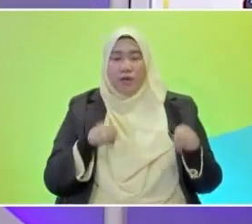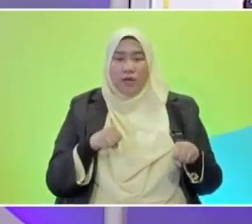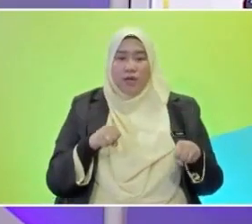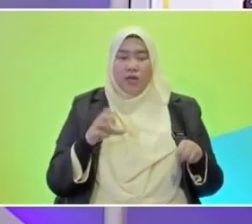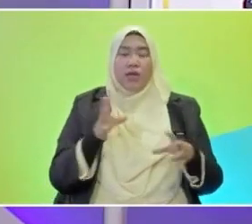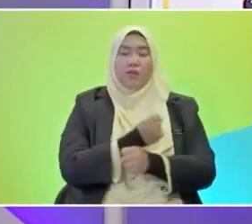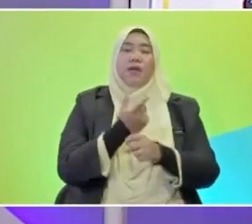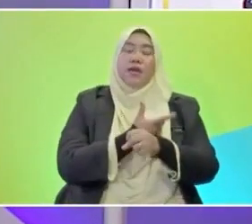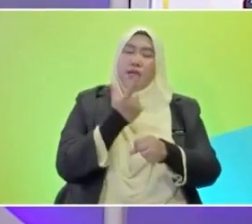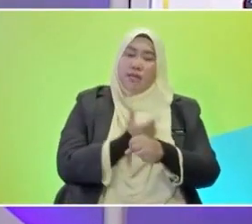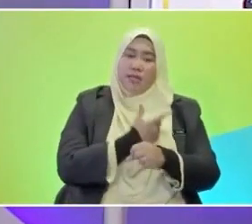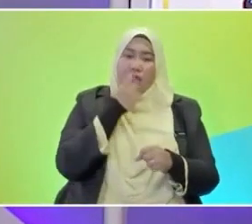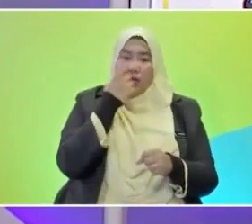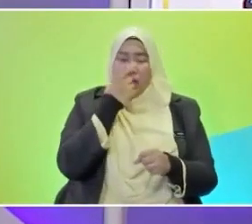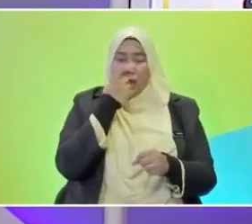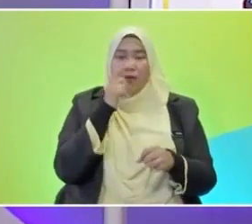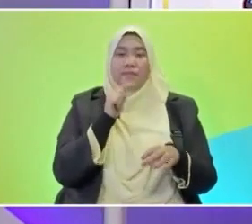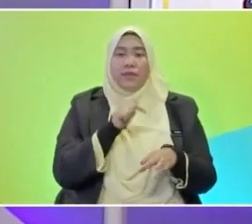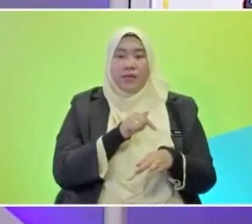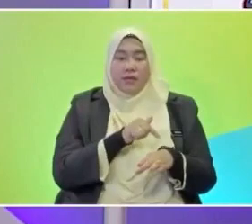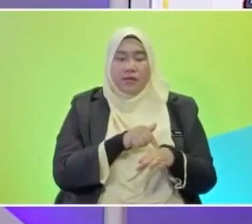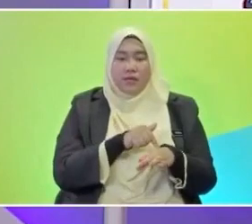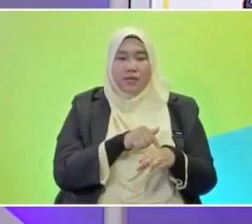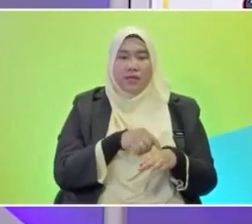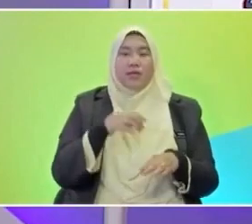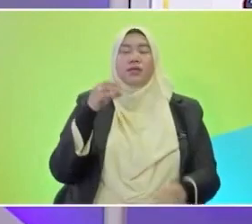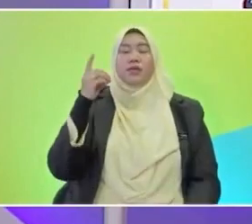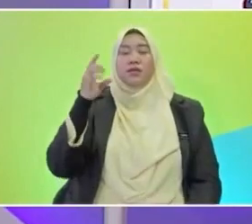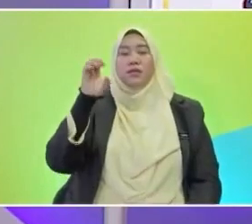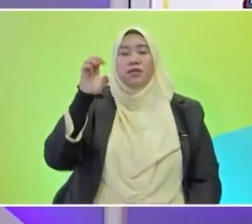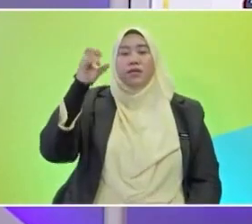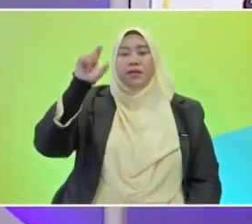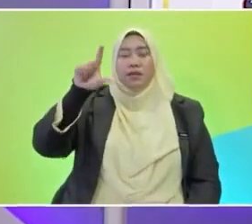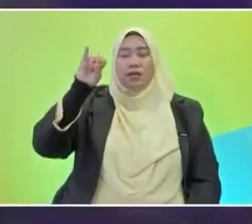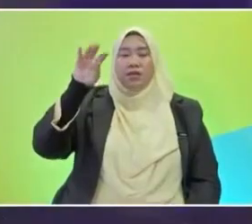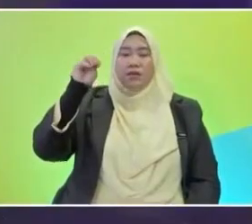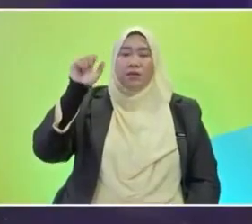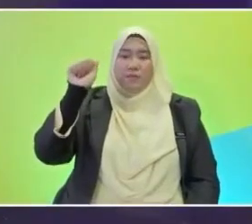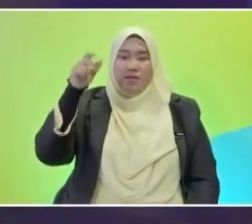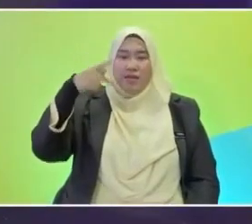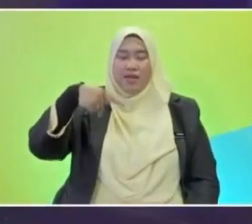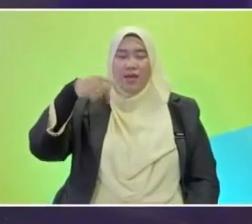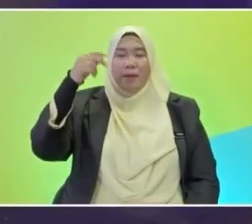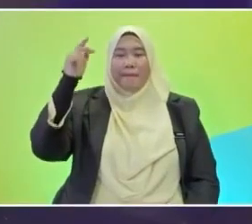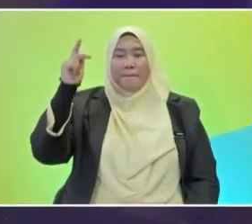menguasai lagi kemarin ini boleh didapatkan daripada planta delima GPM terima kasih